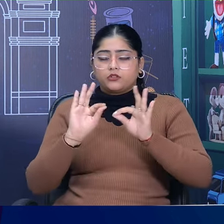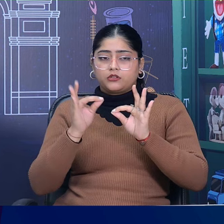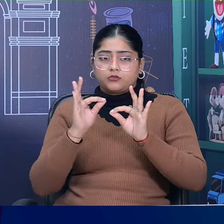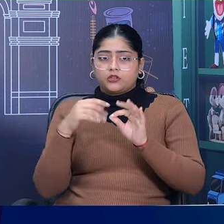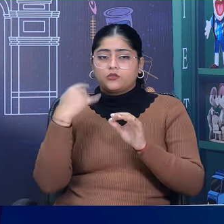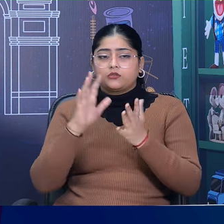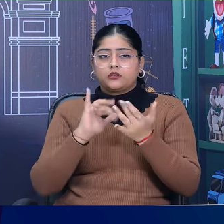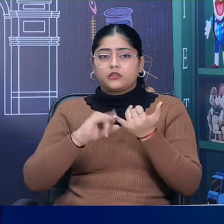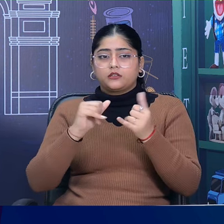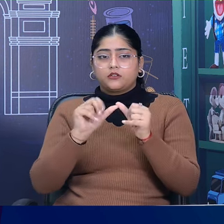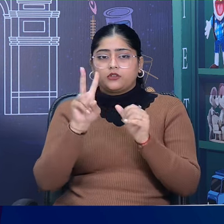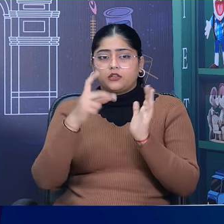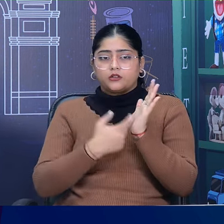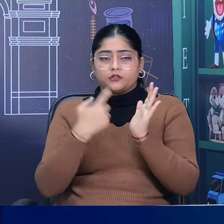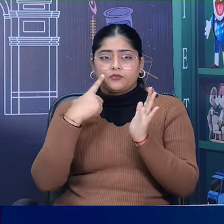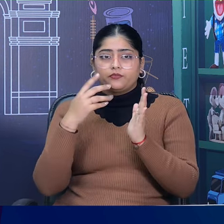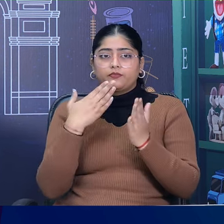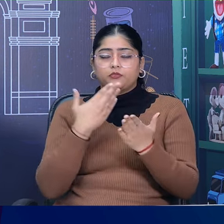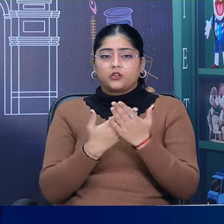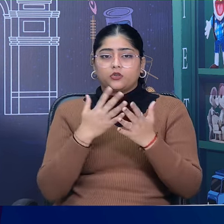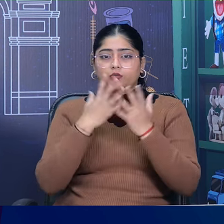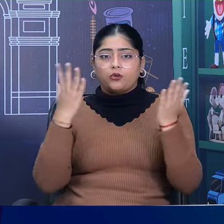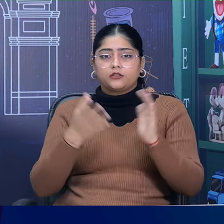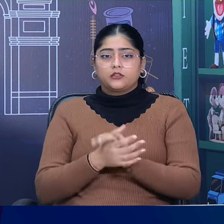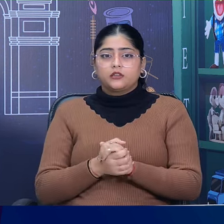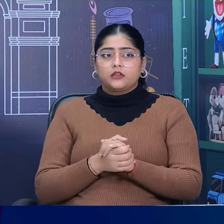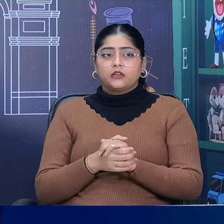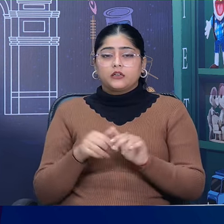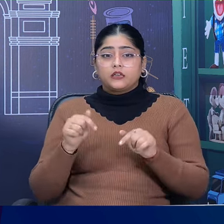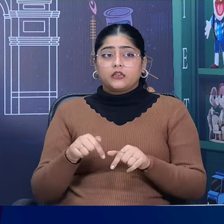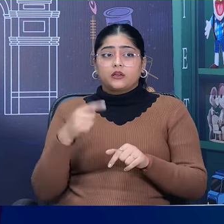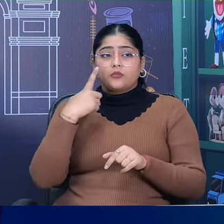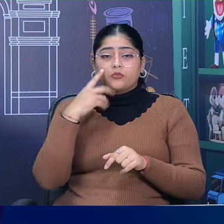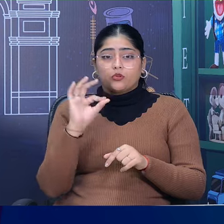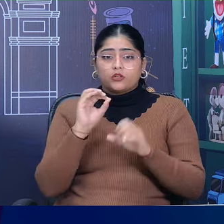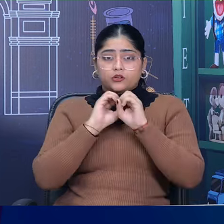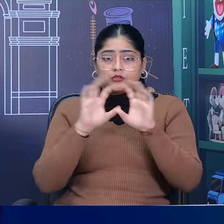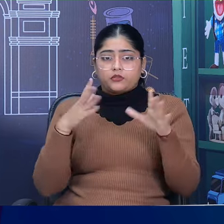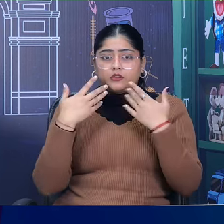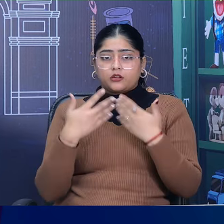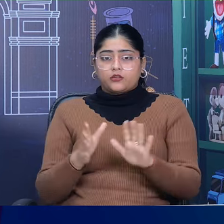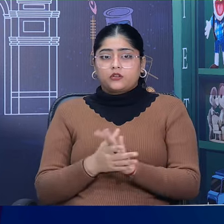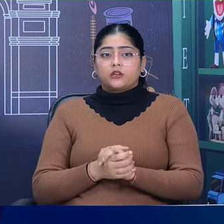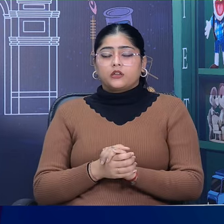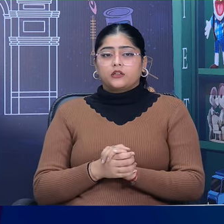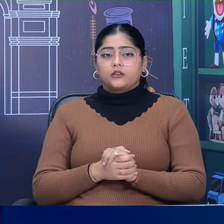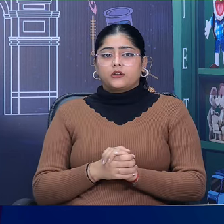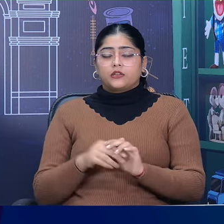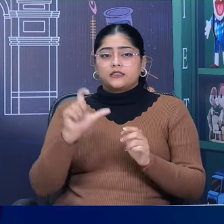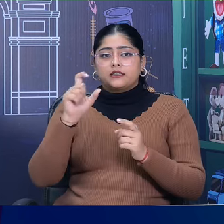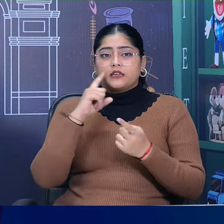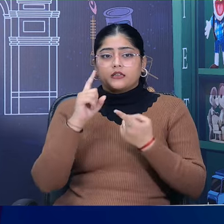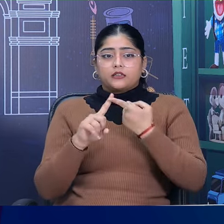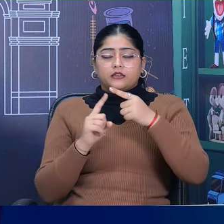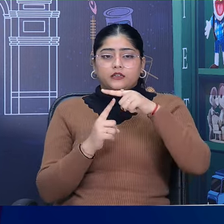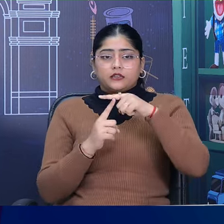सावरी आपका भी बहुत-बहुत धन्यवाद बच्चों एक जरूरी सूचना जो ई शैक्षिक कंपटीशन हमारे सीआईटी एनसीआरटी की ओर से प्रस्तुत किया गया